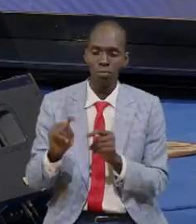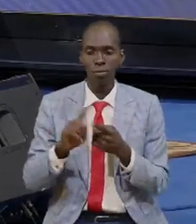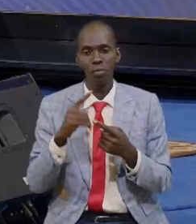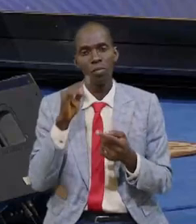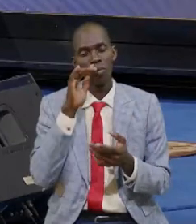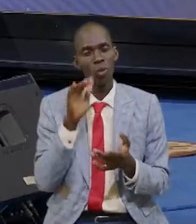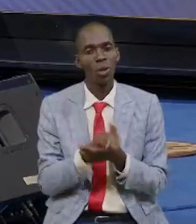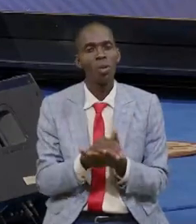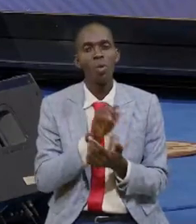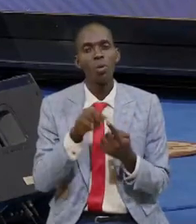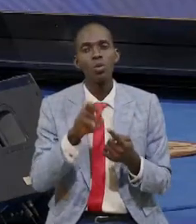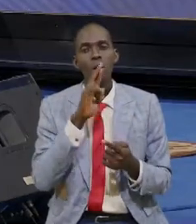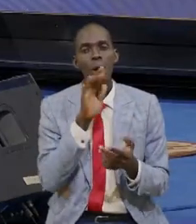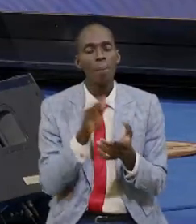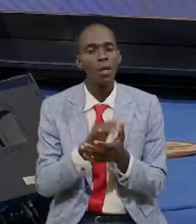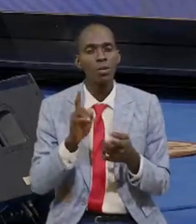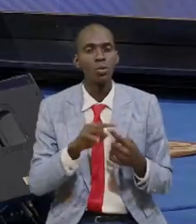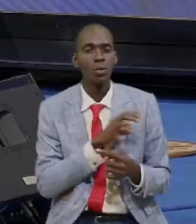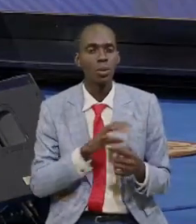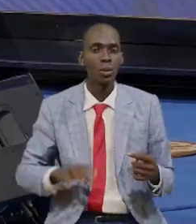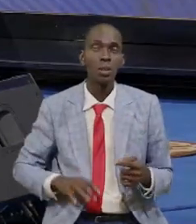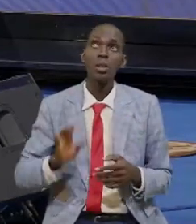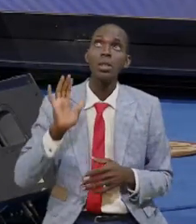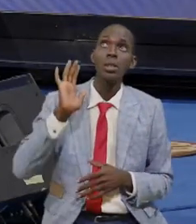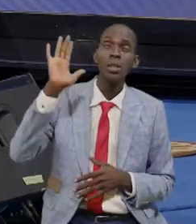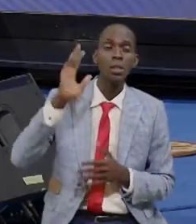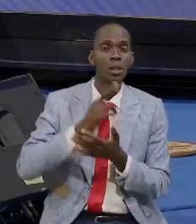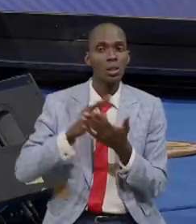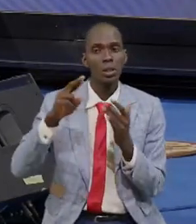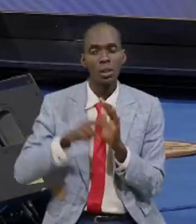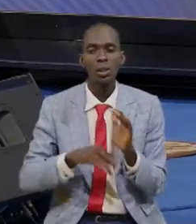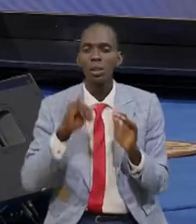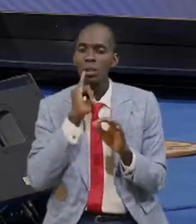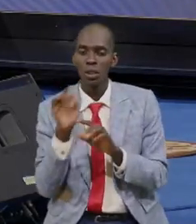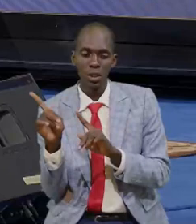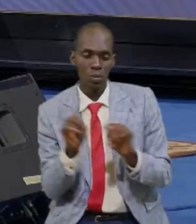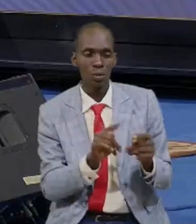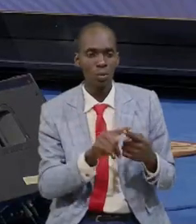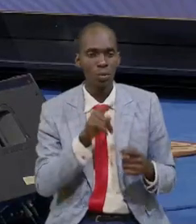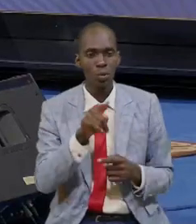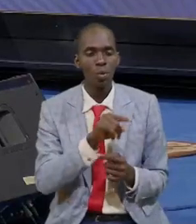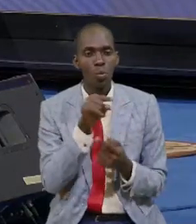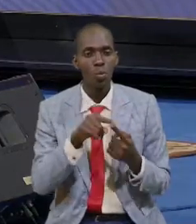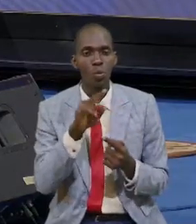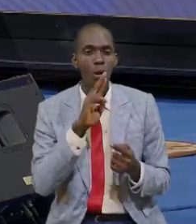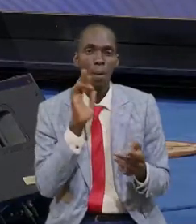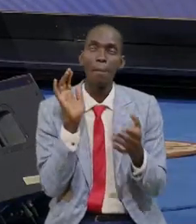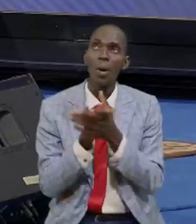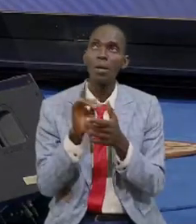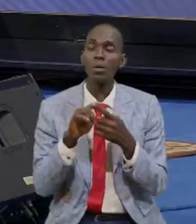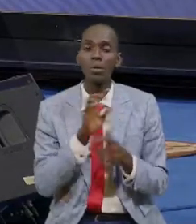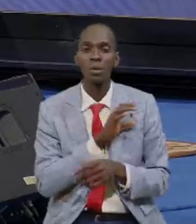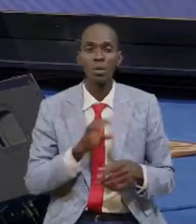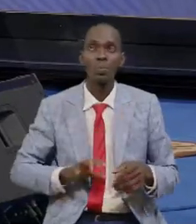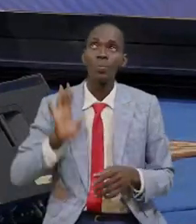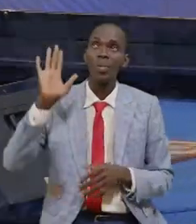êtes marié à Christ. Sa justice vous est imputée lorsque vous êtes marié à Christ. Sa